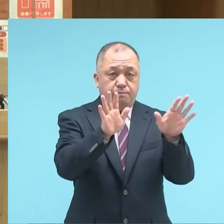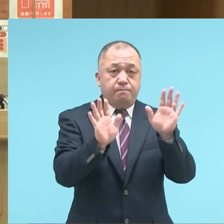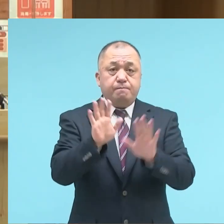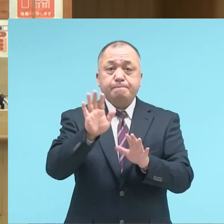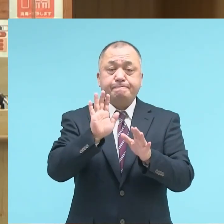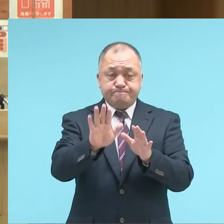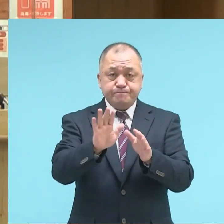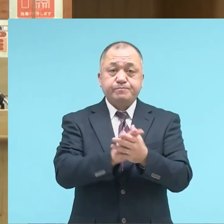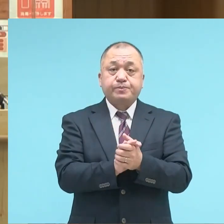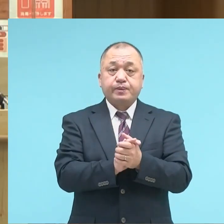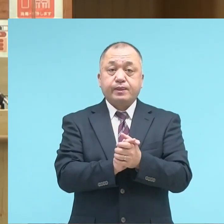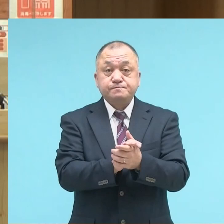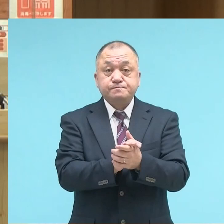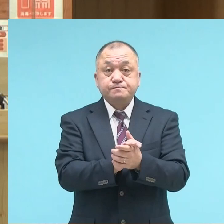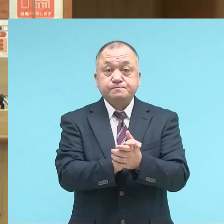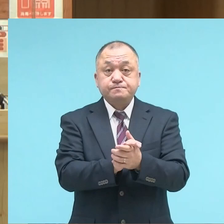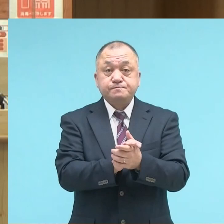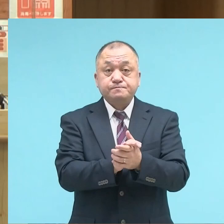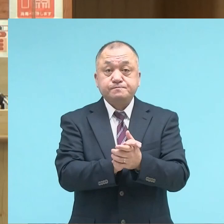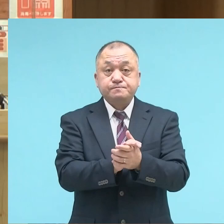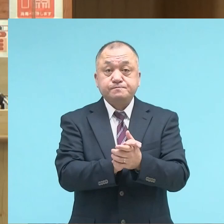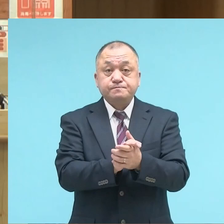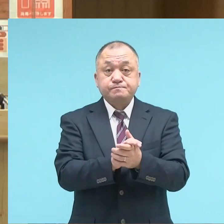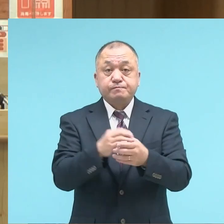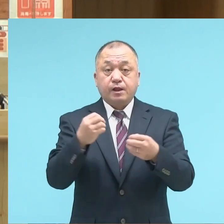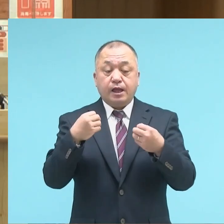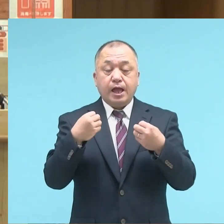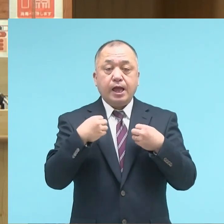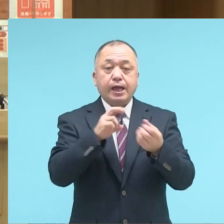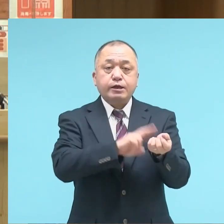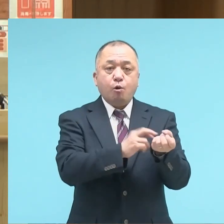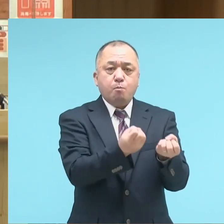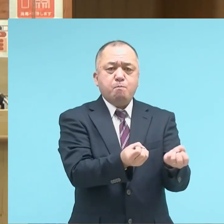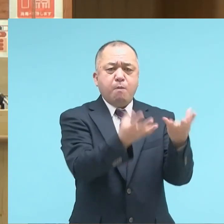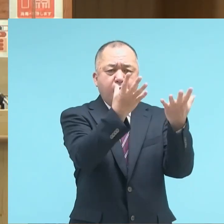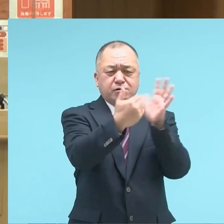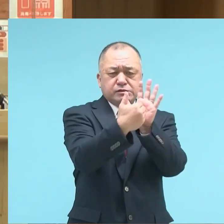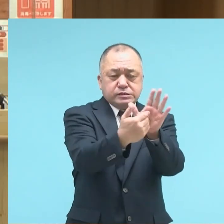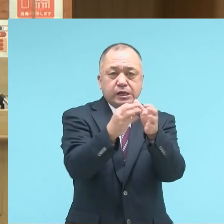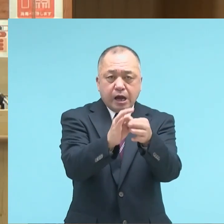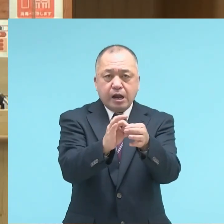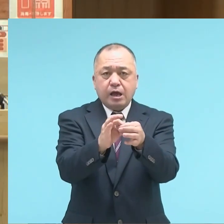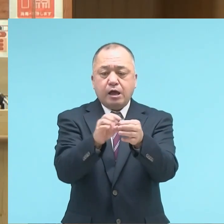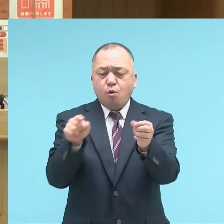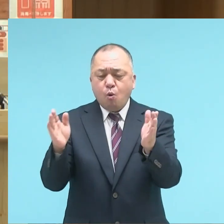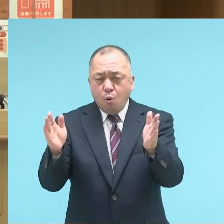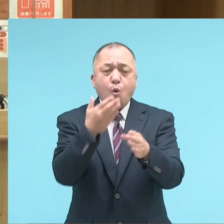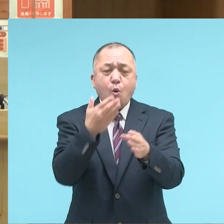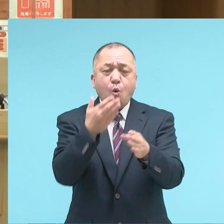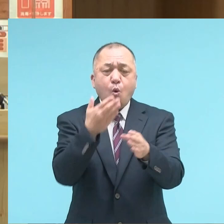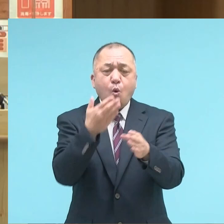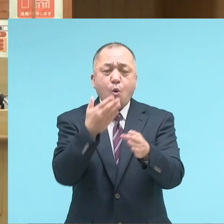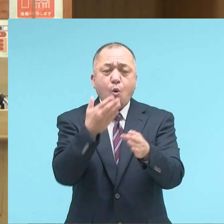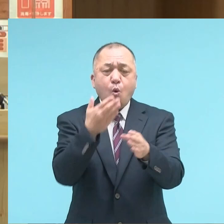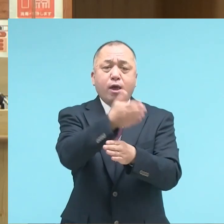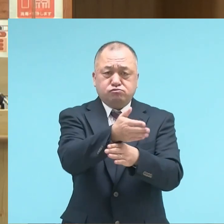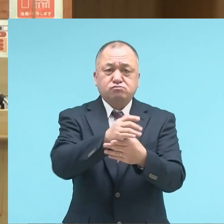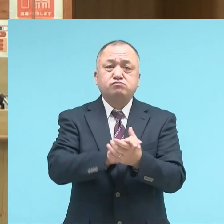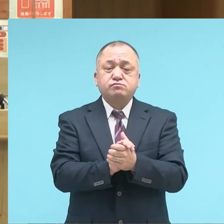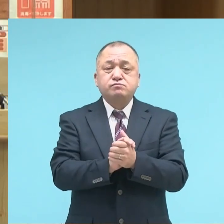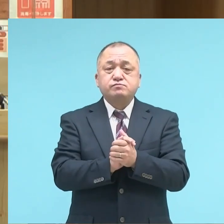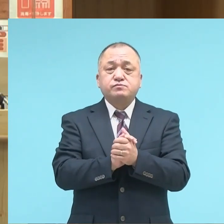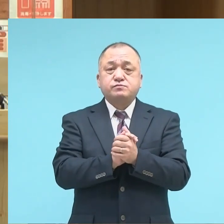ので、まずはその年末年始をしっかり医療崩壊を防ぎながら乗り越えていくということに全力を尽くしつつ